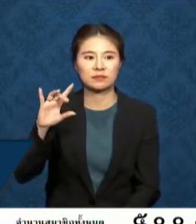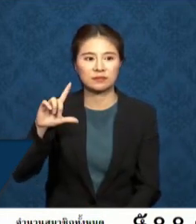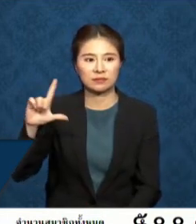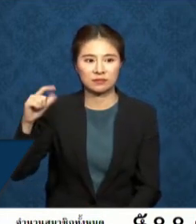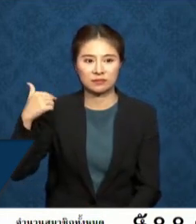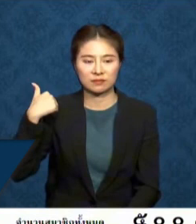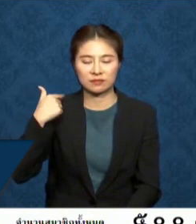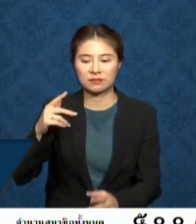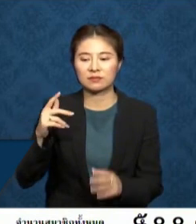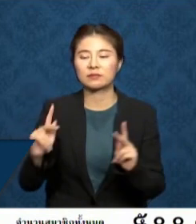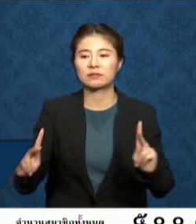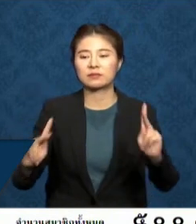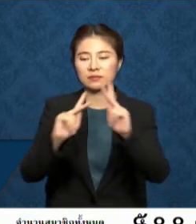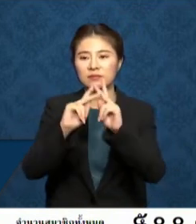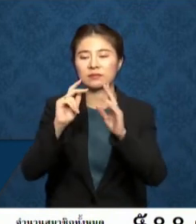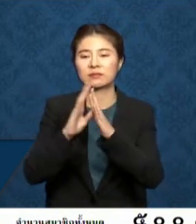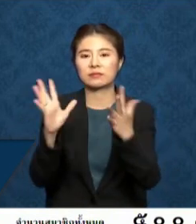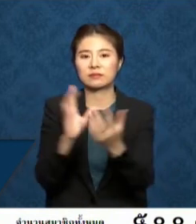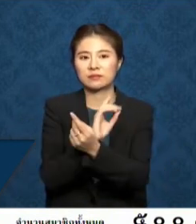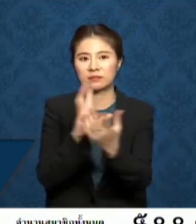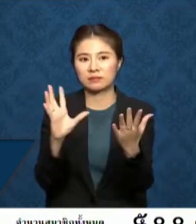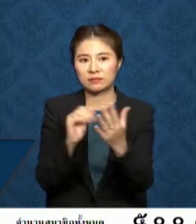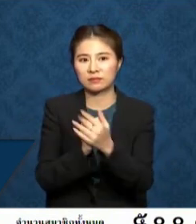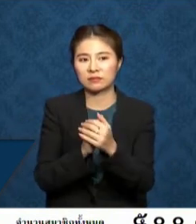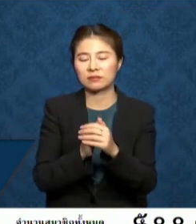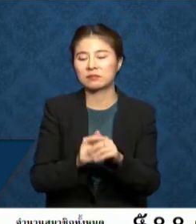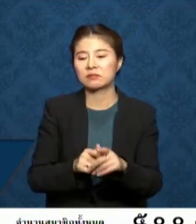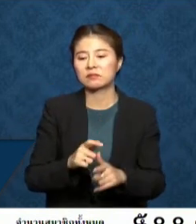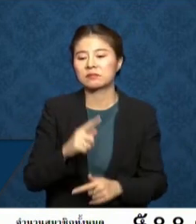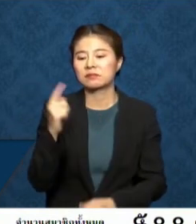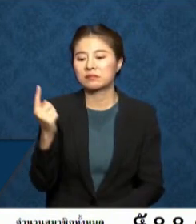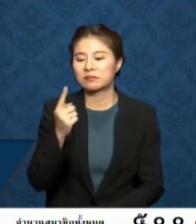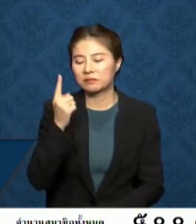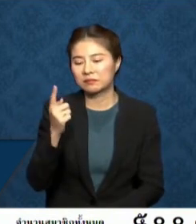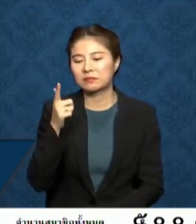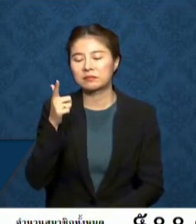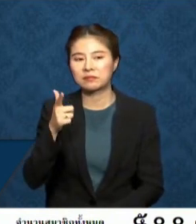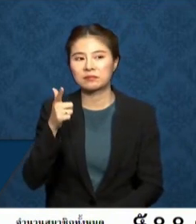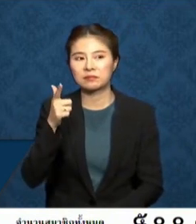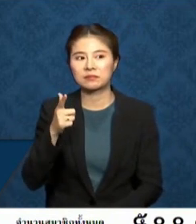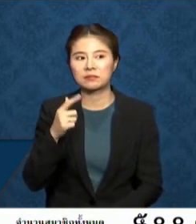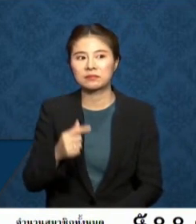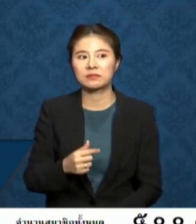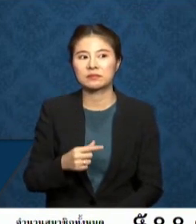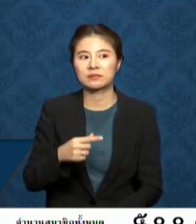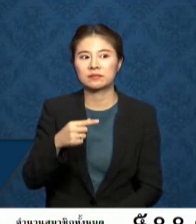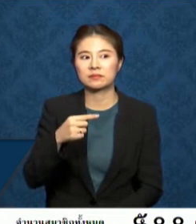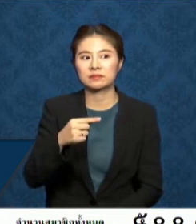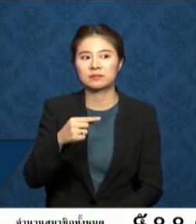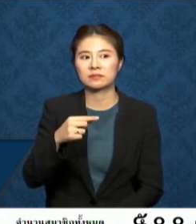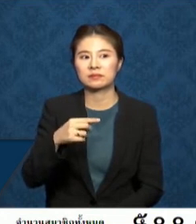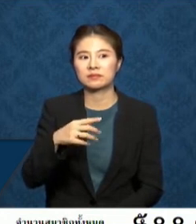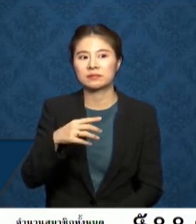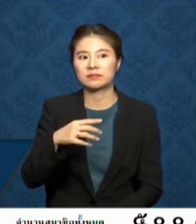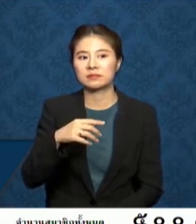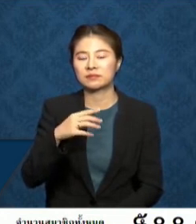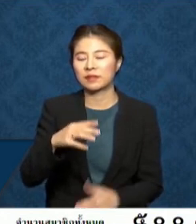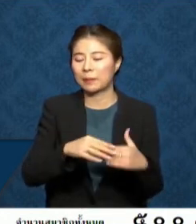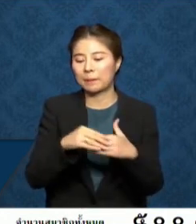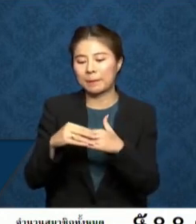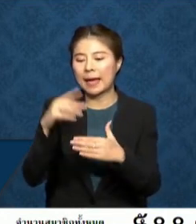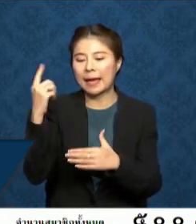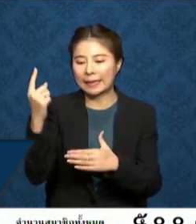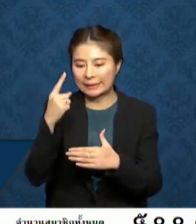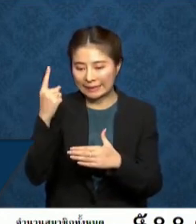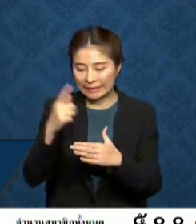แล้วก็ยังมีกระทรวงวัฒนธรรมนะครับก็มีแอปเที่ยวเท่ๆเสน่ห์เมืองไทย Jizda นะครับก็มีแอปนะครับชื่อว่าแอปพาเที่ยวแล้ว